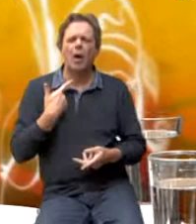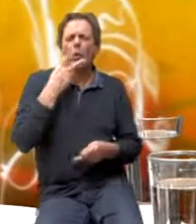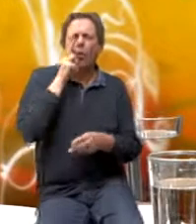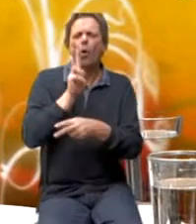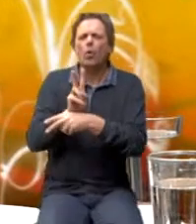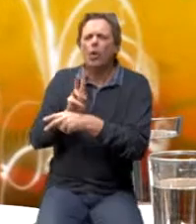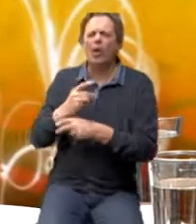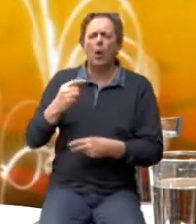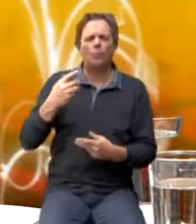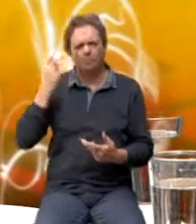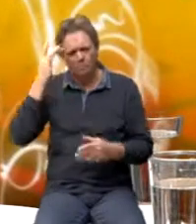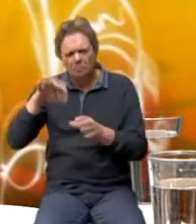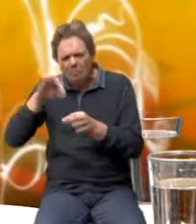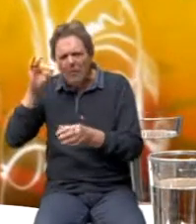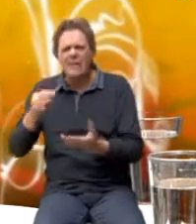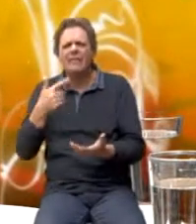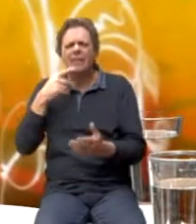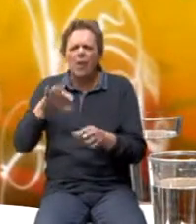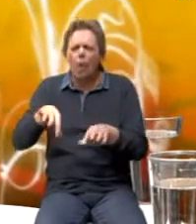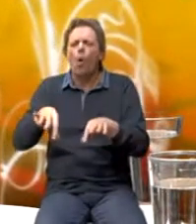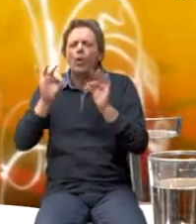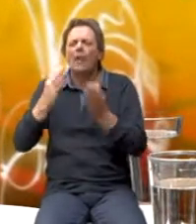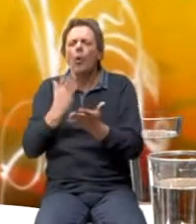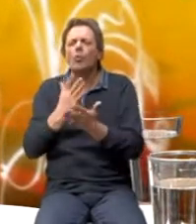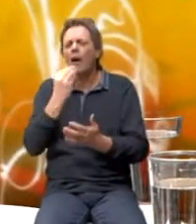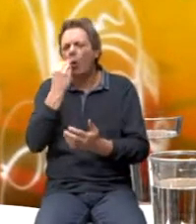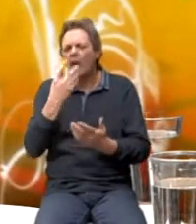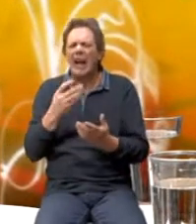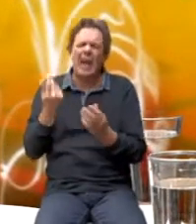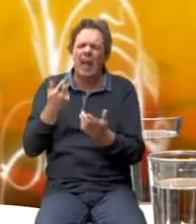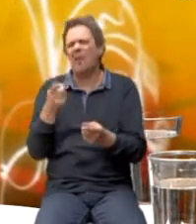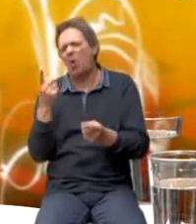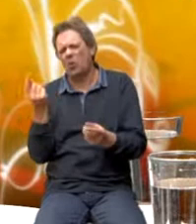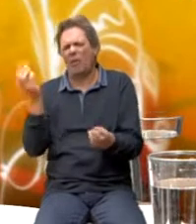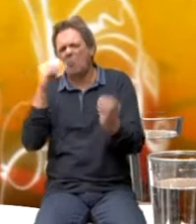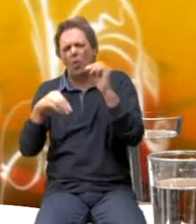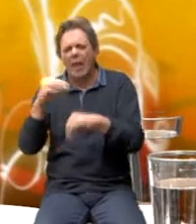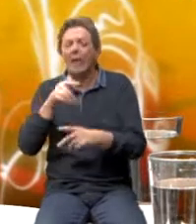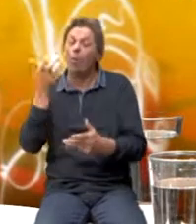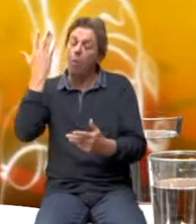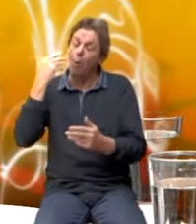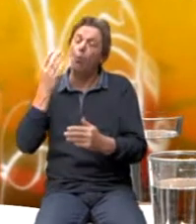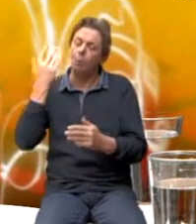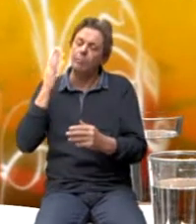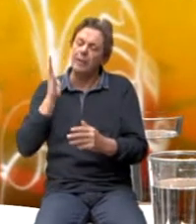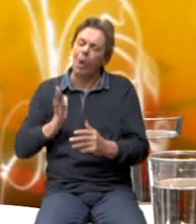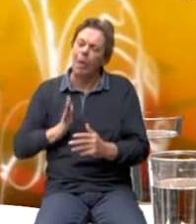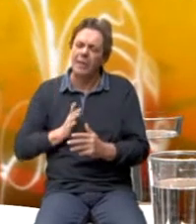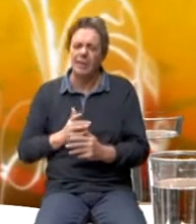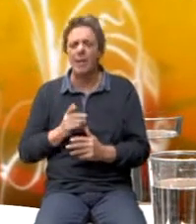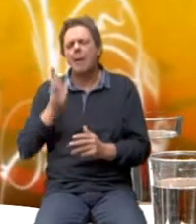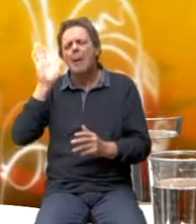kontroliraju znanstvenici koji otkrivaju u svakoj hrani nekakve aditive, dodatke koji mogu biti opasni? Pa makar je